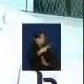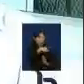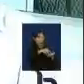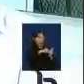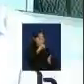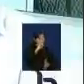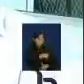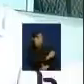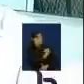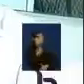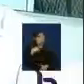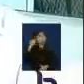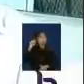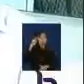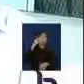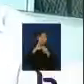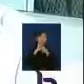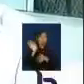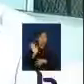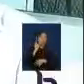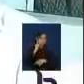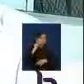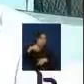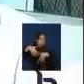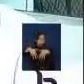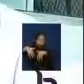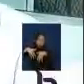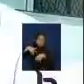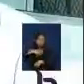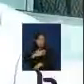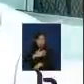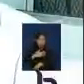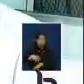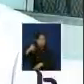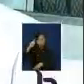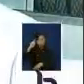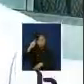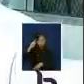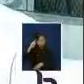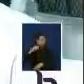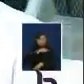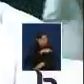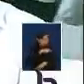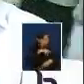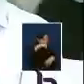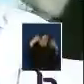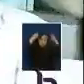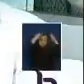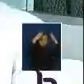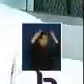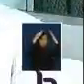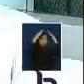าแต่อย่างเวียดนามของเราประชากรใกล้ๆกับเราของเรายังไม่ถึง13,000 เลยเข้า63,000แล้วครับถ้าเราดู